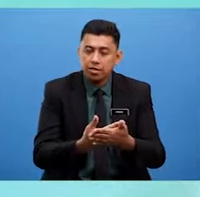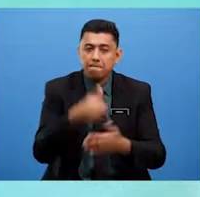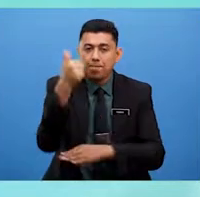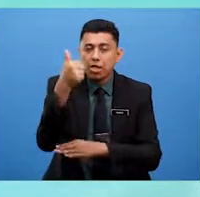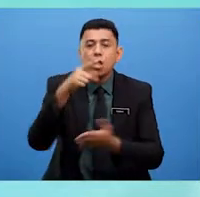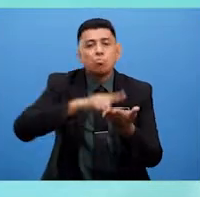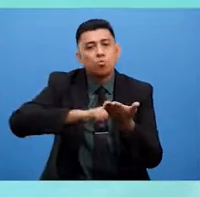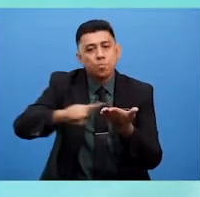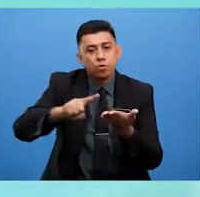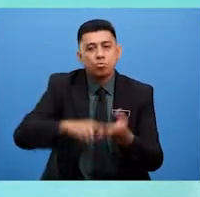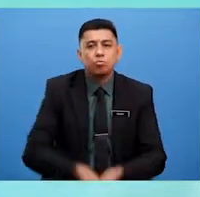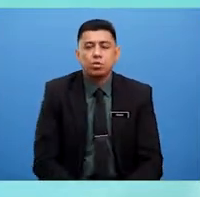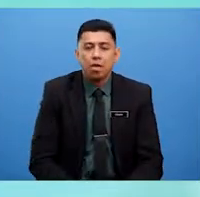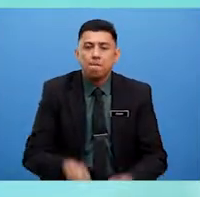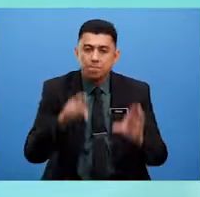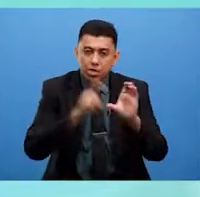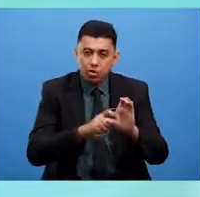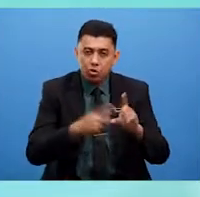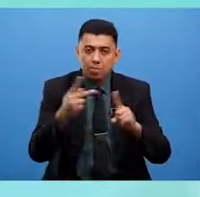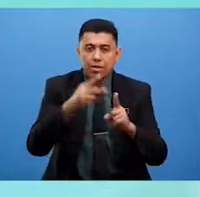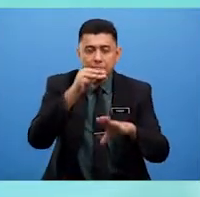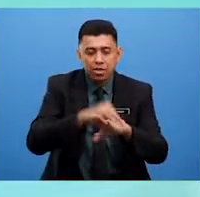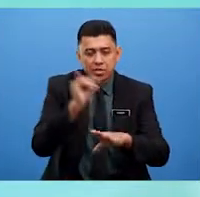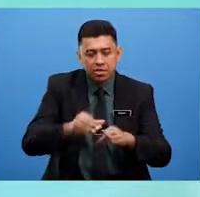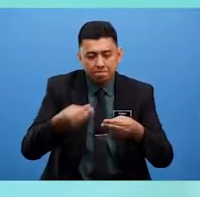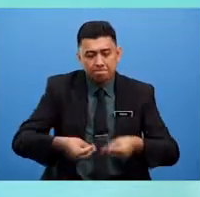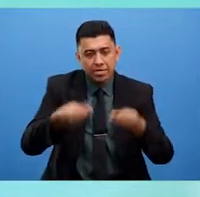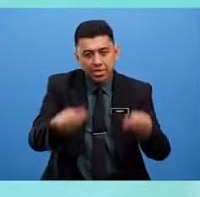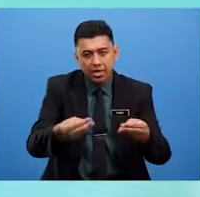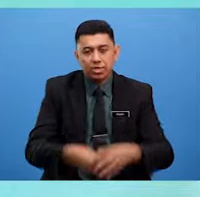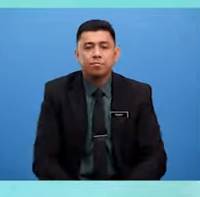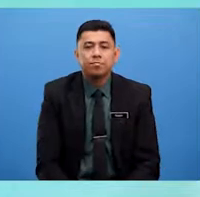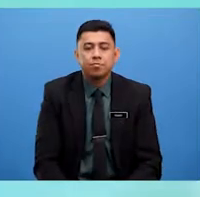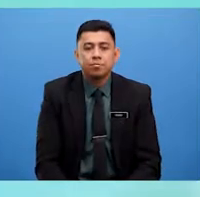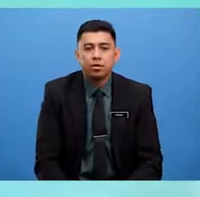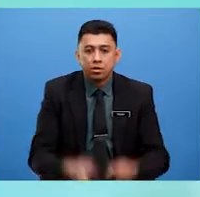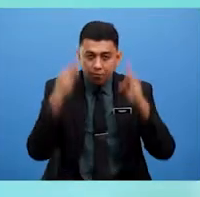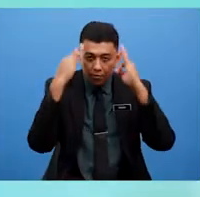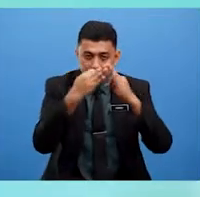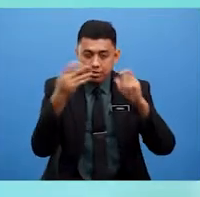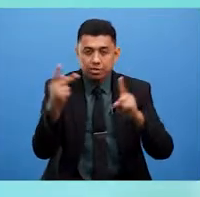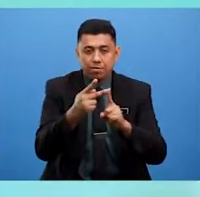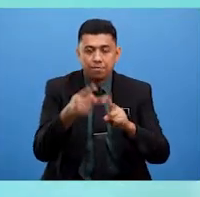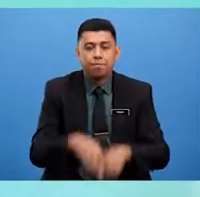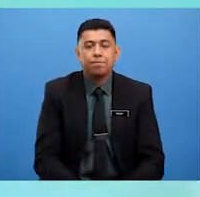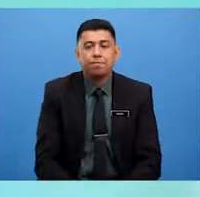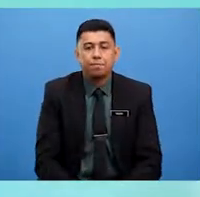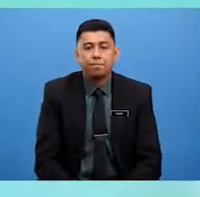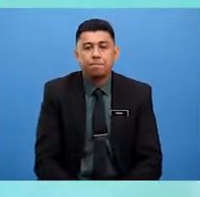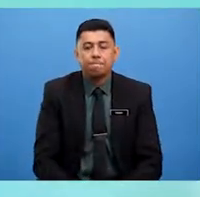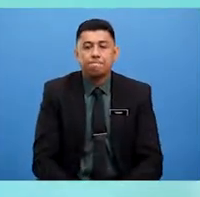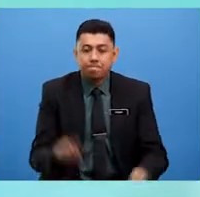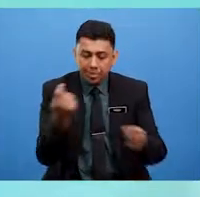10 minggu bergantung kepada masa yang diperuntukkan. Kita fokus pula kepada fasa